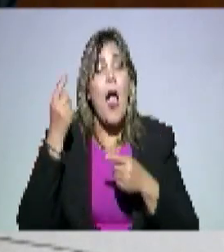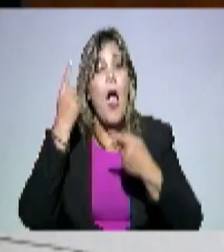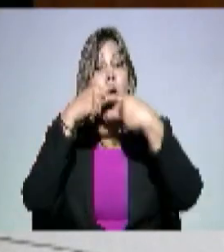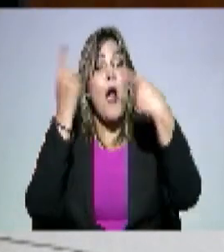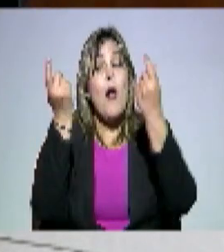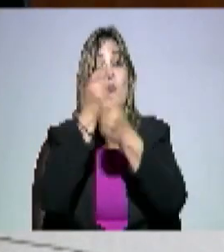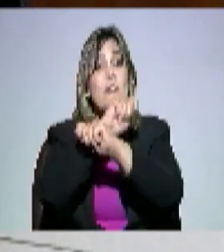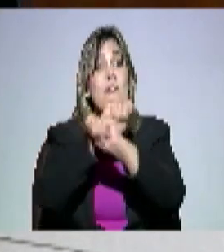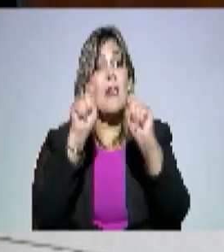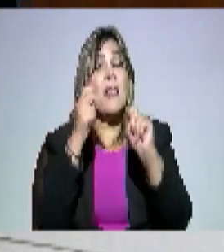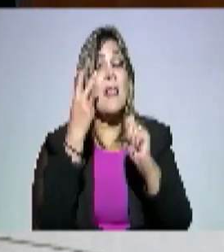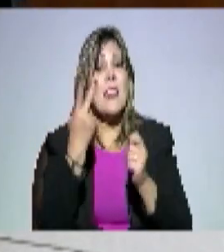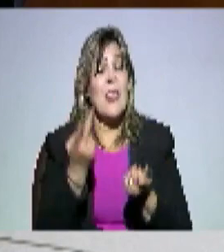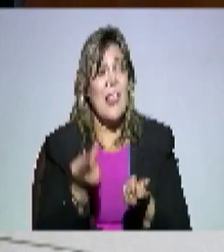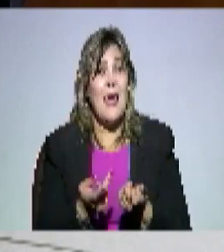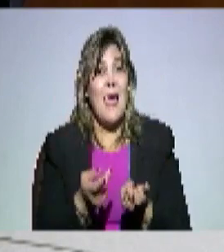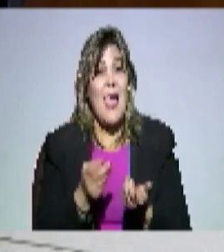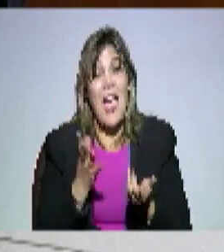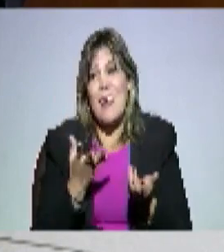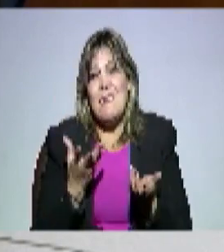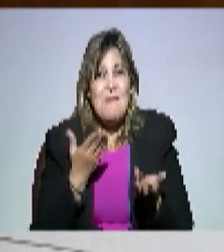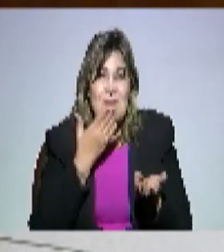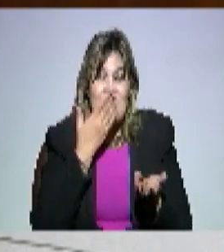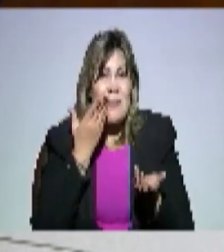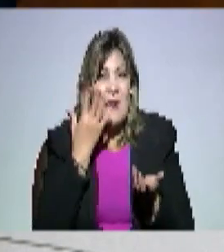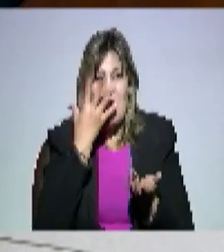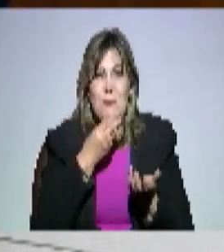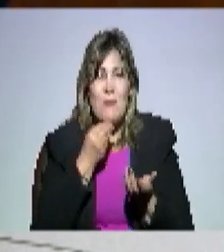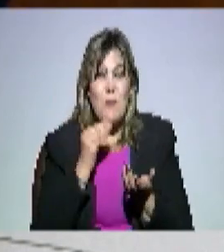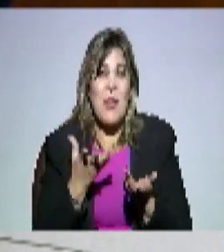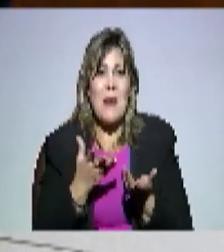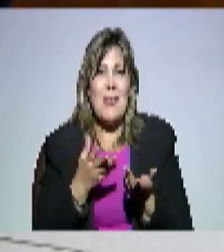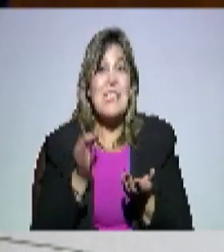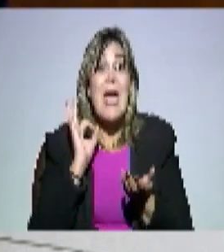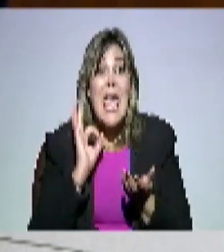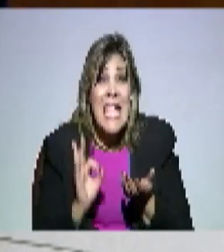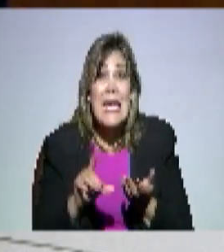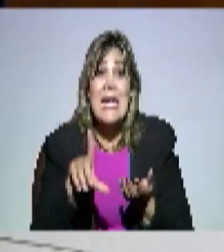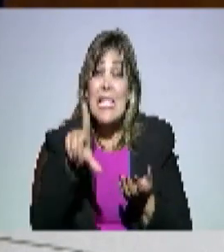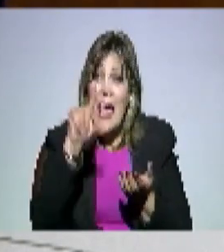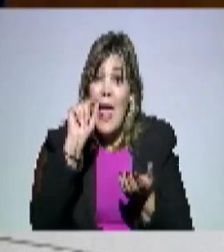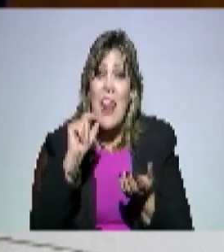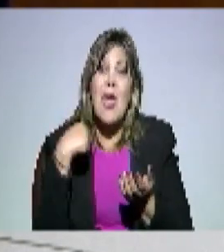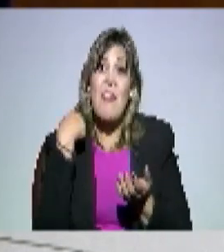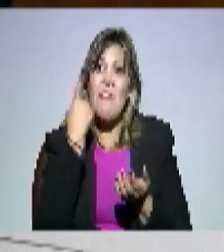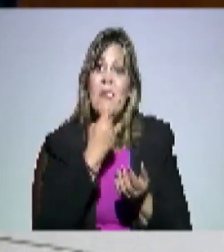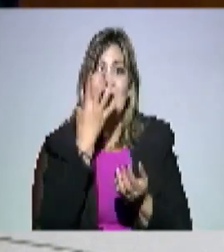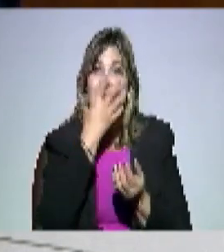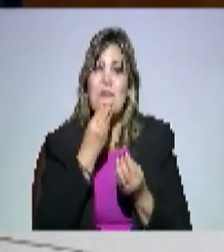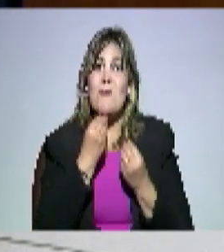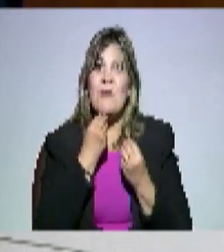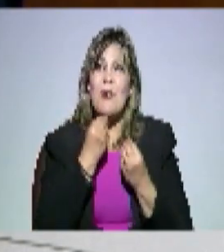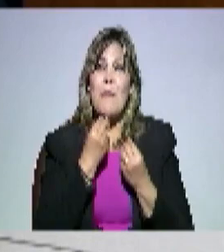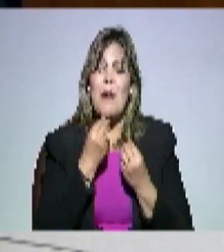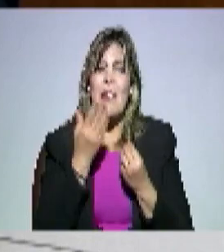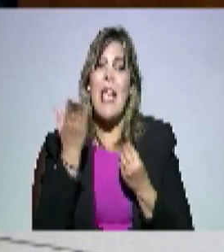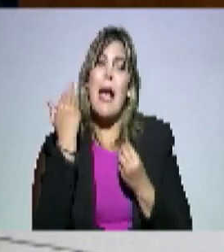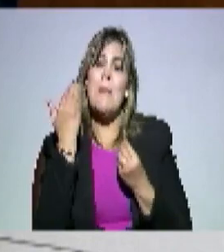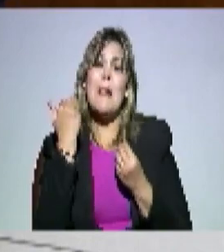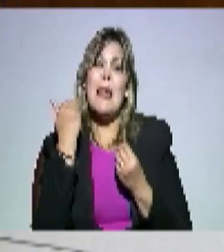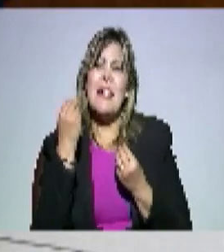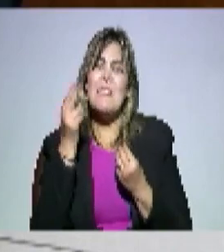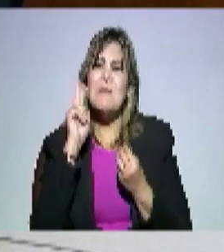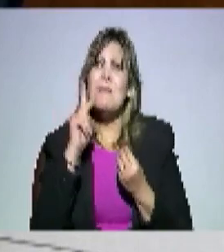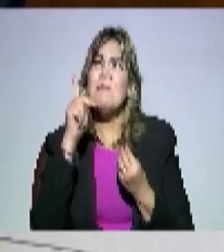ممكن يا عالم هطلع شبه مين بس اكيد هلاقي حد شبهي وهذا الشبه يعطيني رجاء ان